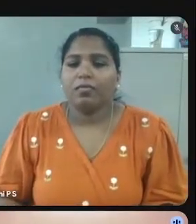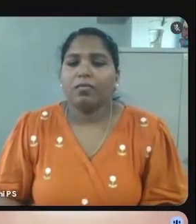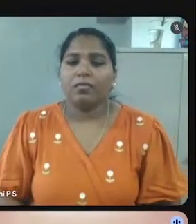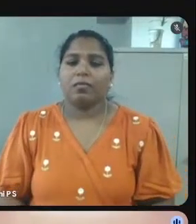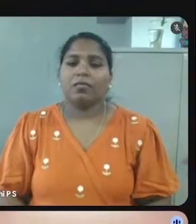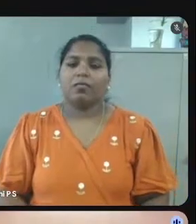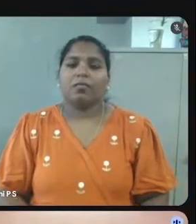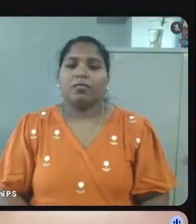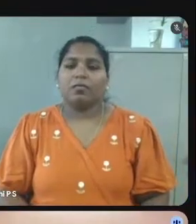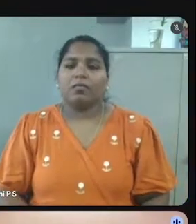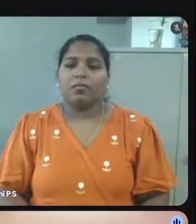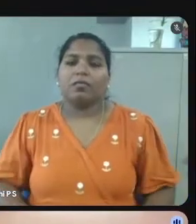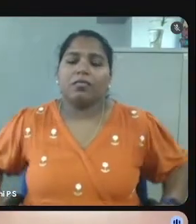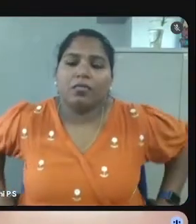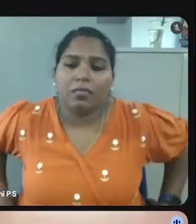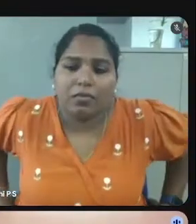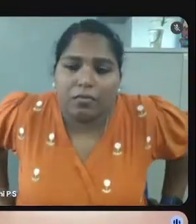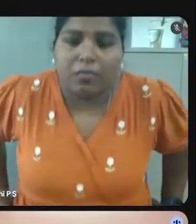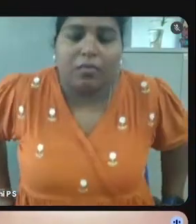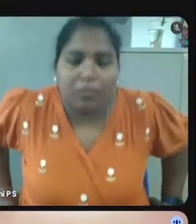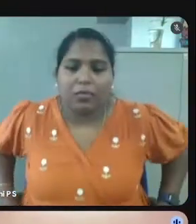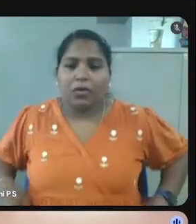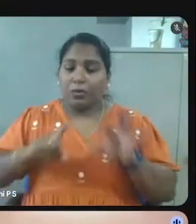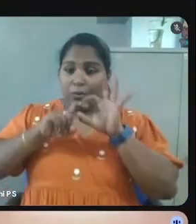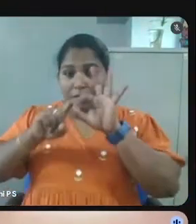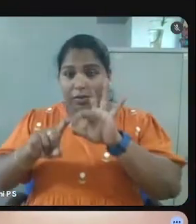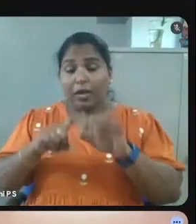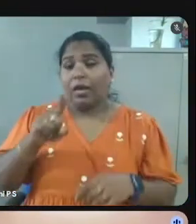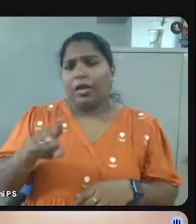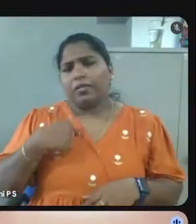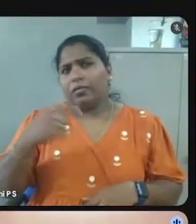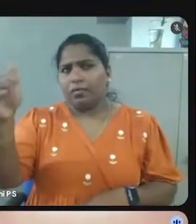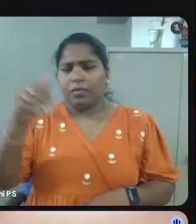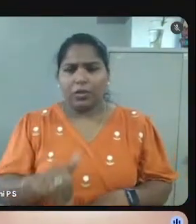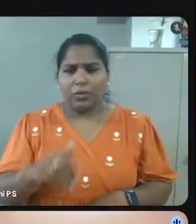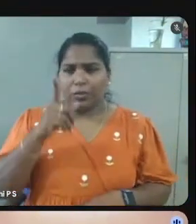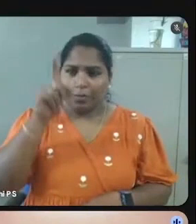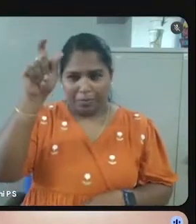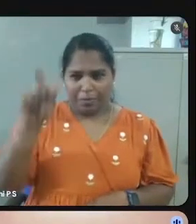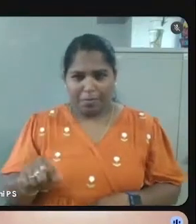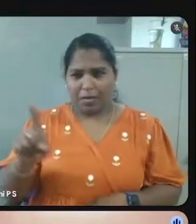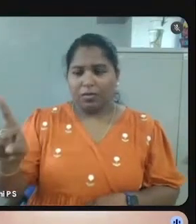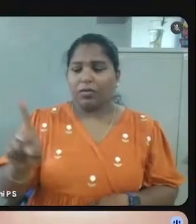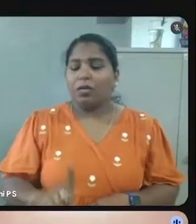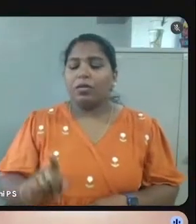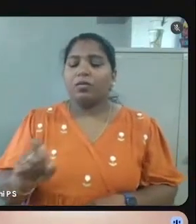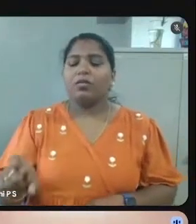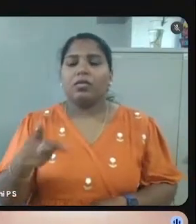സർ ഞാനൊരു ക്വസ്റ്റ്യൻ ചോദിച്ചോട്ടെ. എന്റെ അടുത്ത് വന്ന ഒരു പേഷ്യന്റിന്റെ കാര്യമാണ്. ആ പേഷ്യന്റ് ആക്ച്വലി സെക്ഷുവൽ